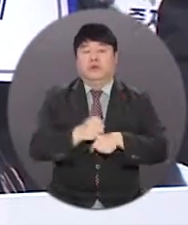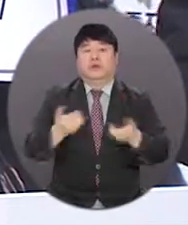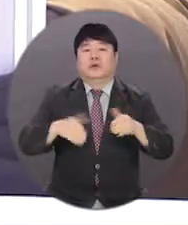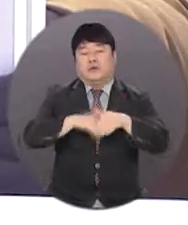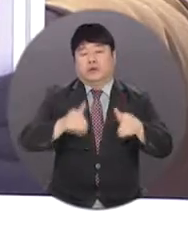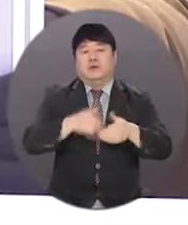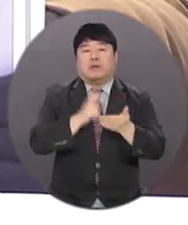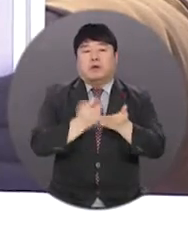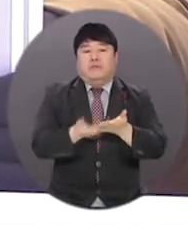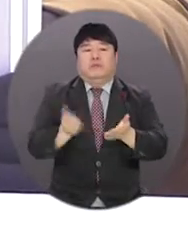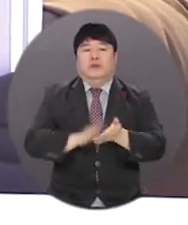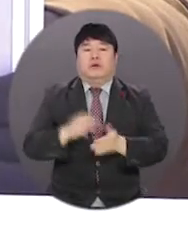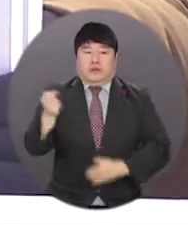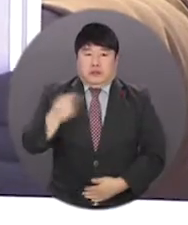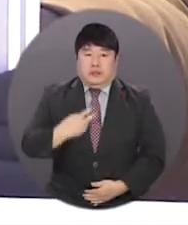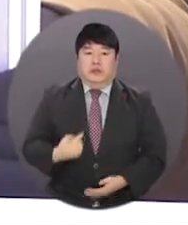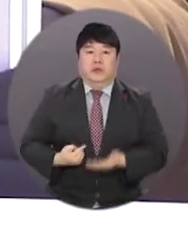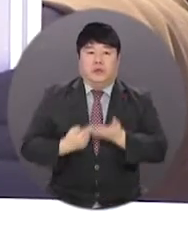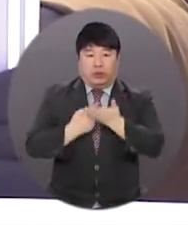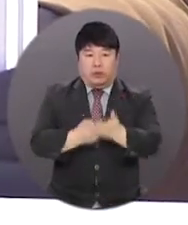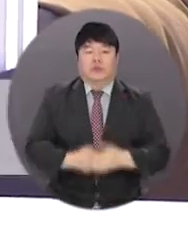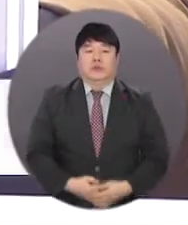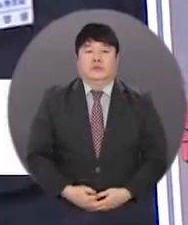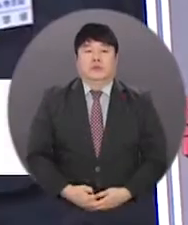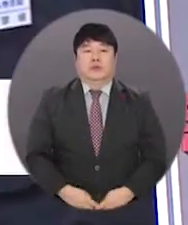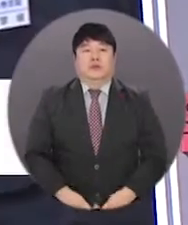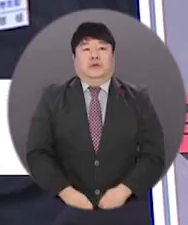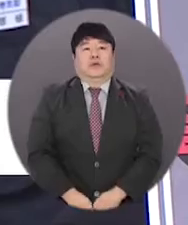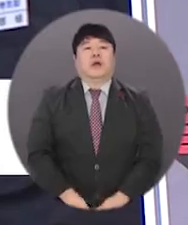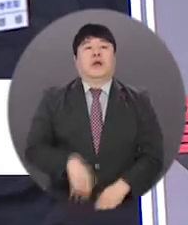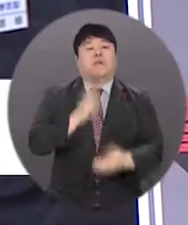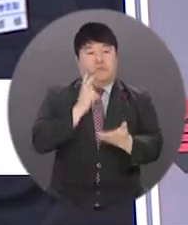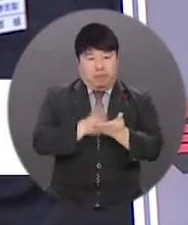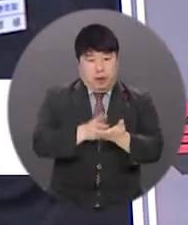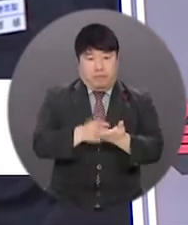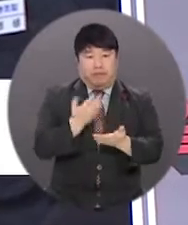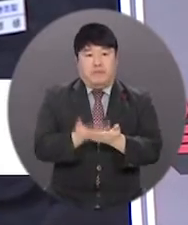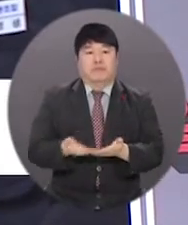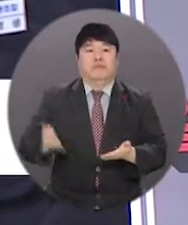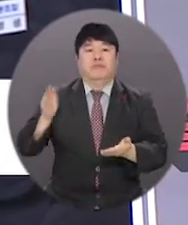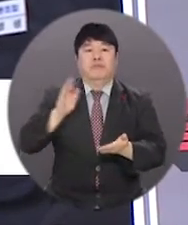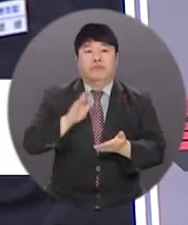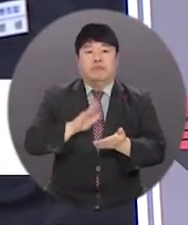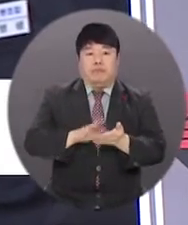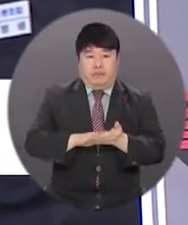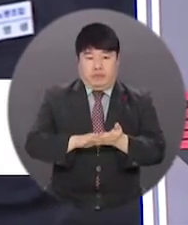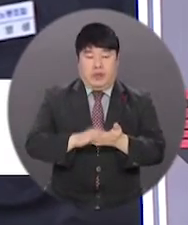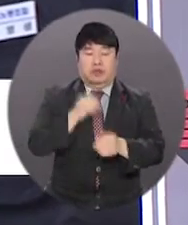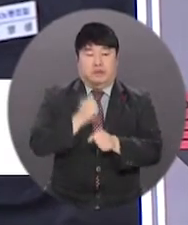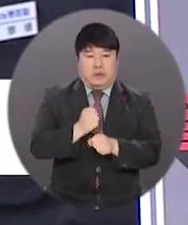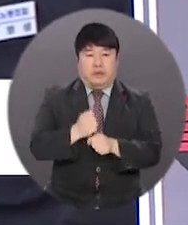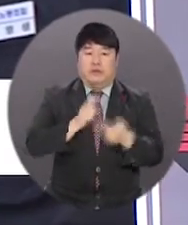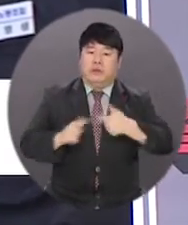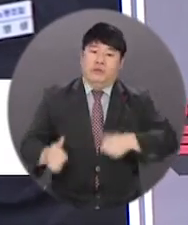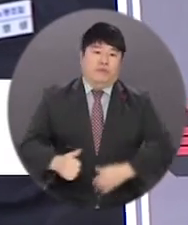법 개정을 재차 요구했습니다. 법 제정을 보고 분노하지 않을 수